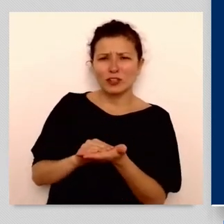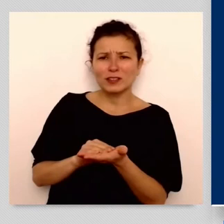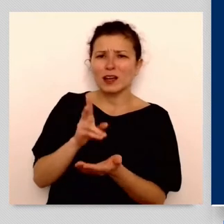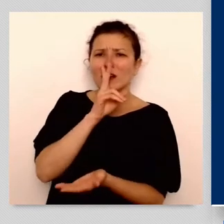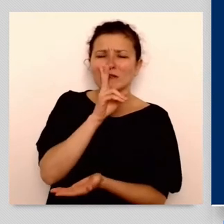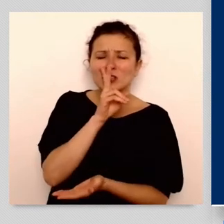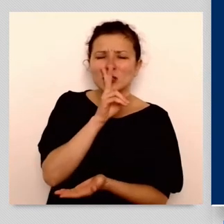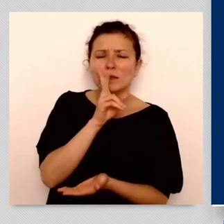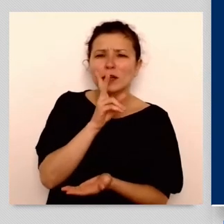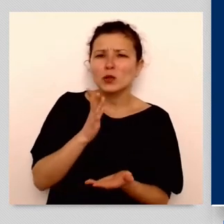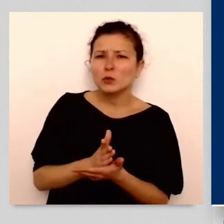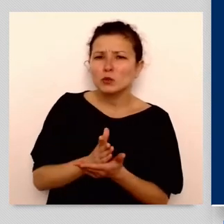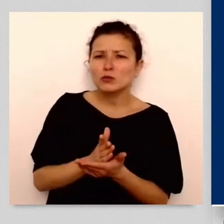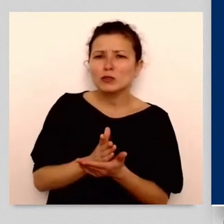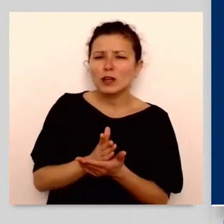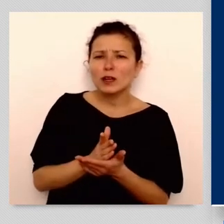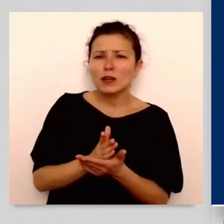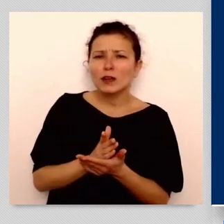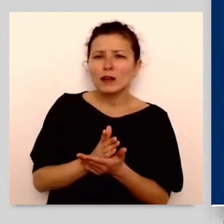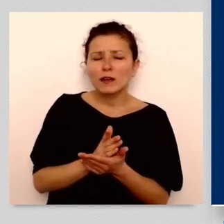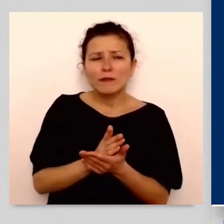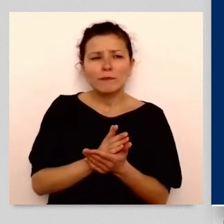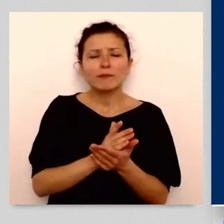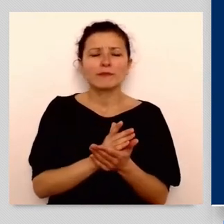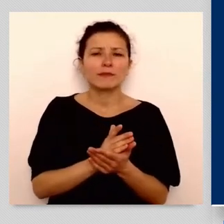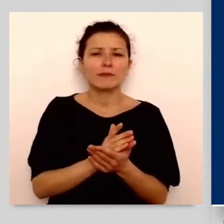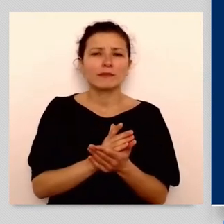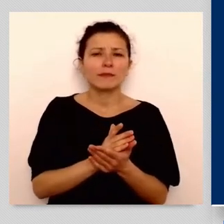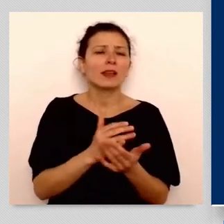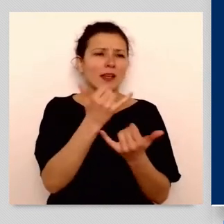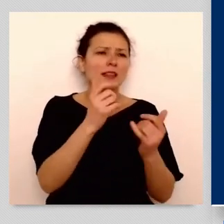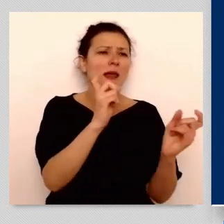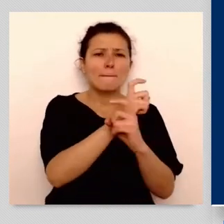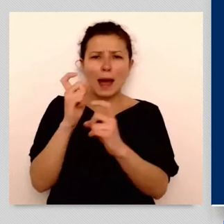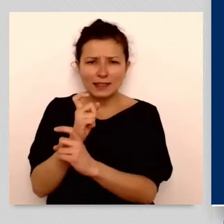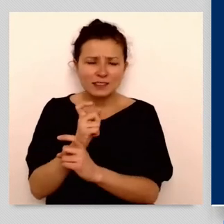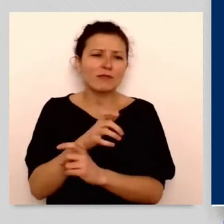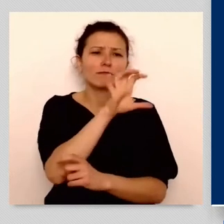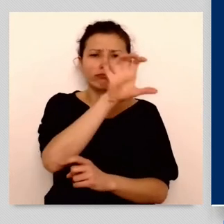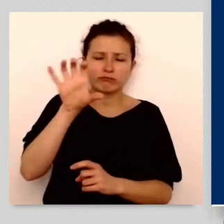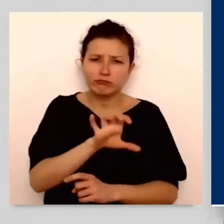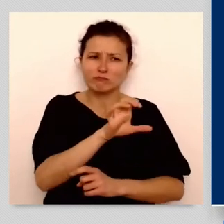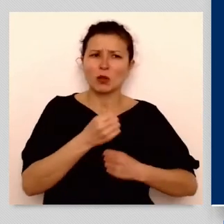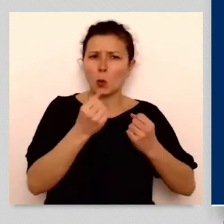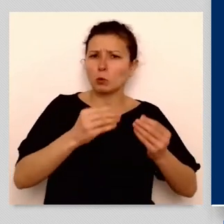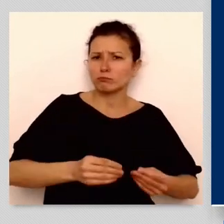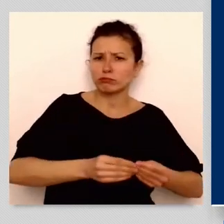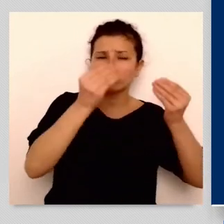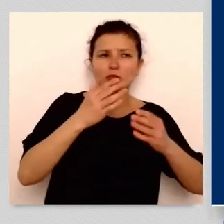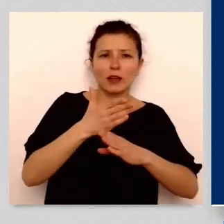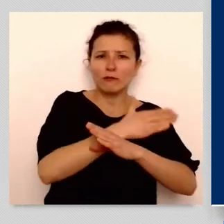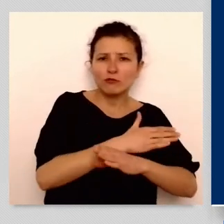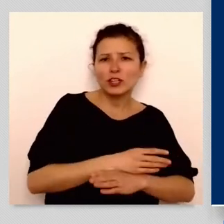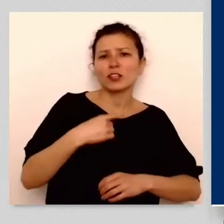bardziej gospodarczo zaawansowanych, które wcześniej już podejmowały wiele kwestii związanych z transformacją ekologiczną,